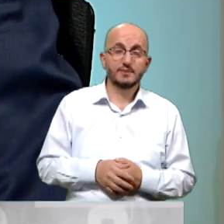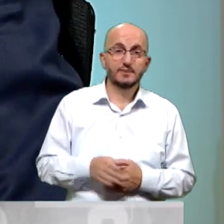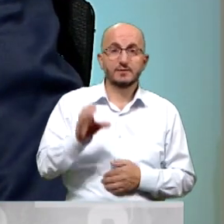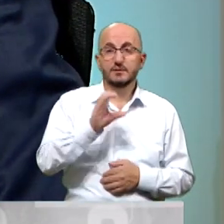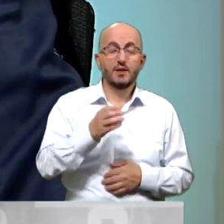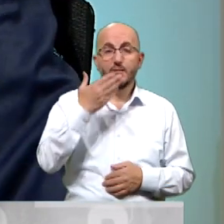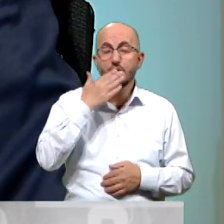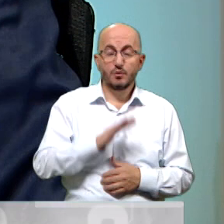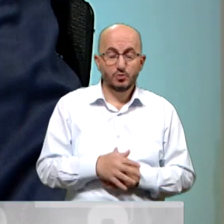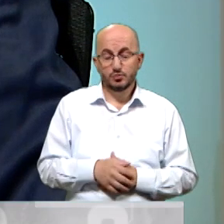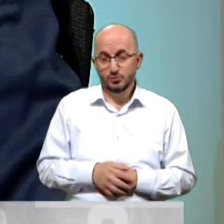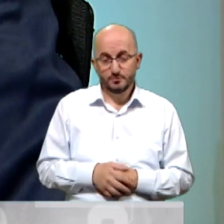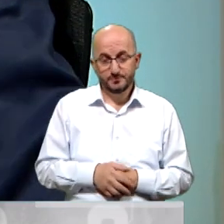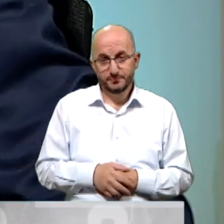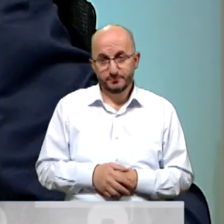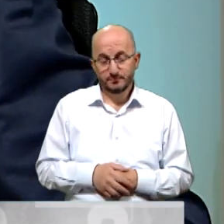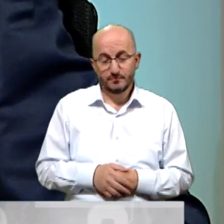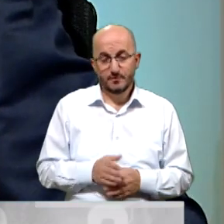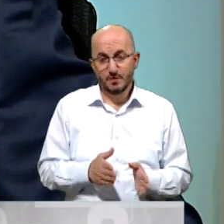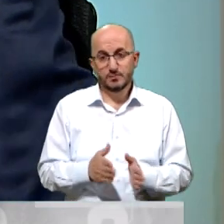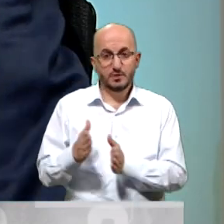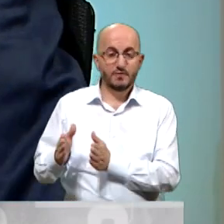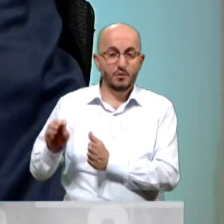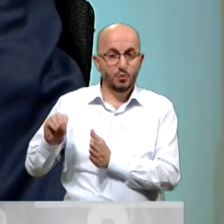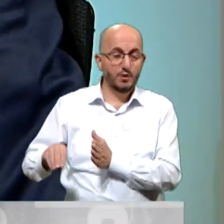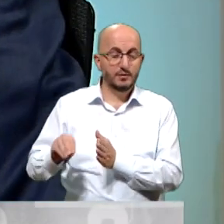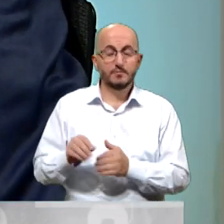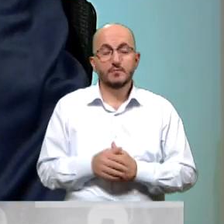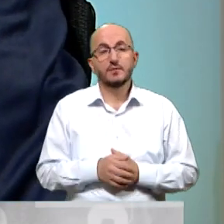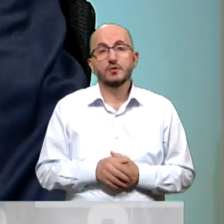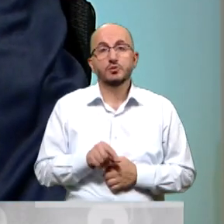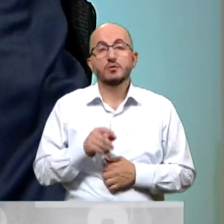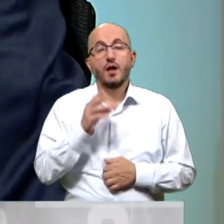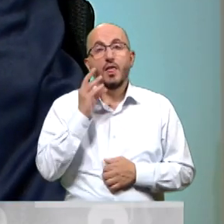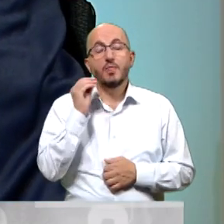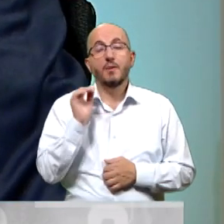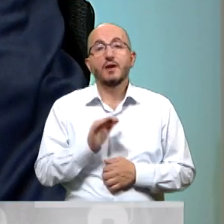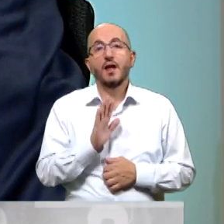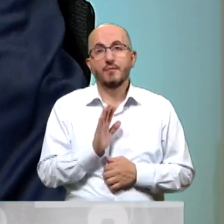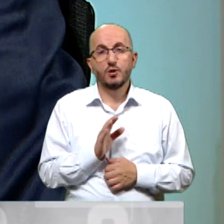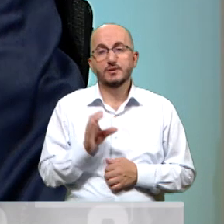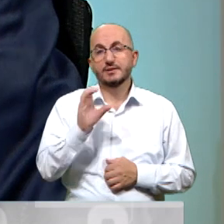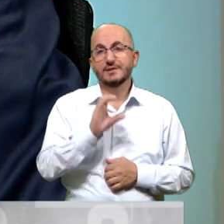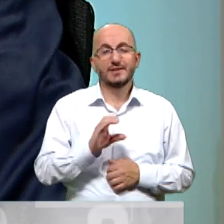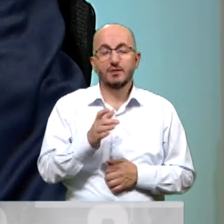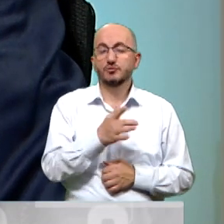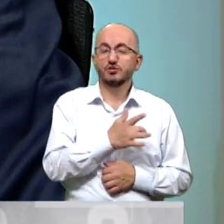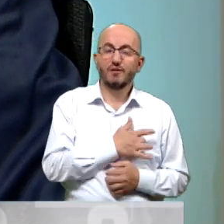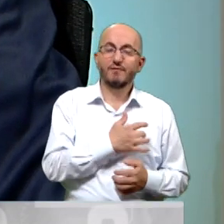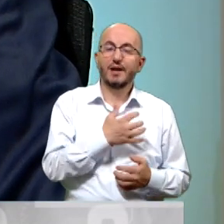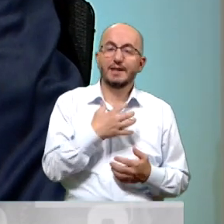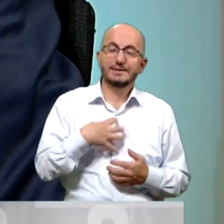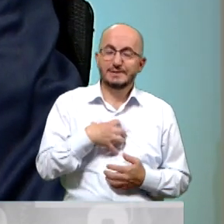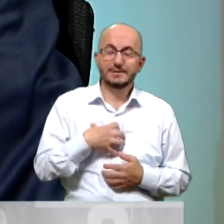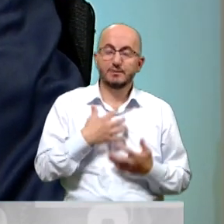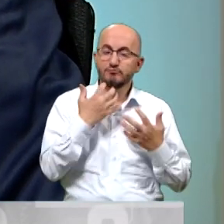İslam'da yoktur. Bunu bir tarafa koyalım. Ama bu şu manaya gelmiyor. Yani İslam şefkat dinidir,